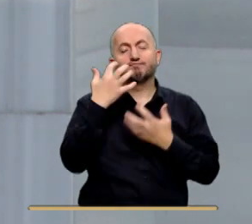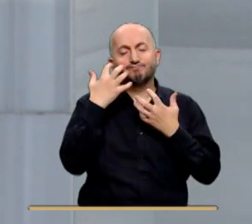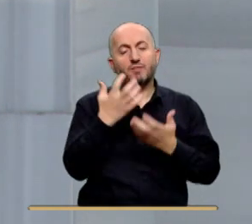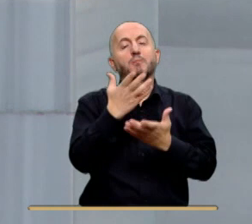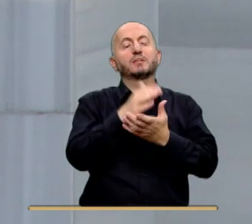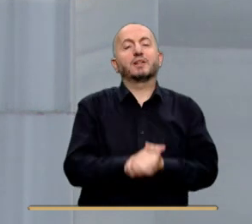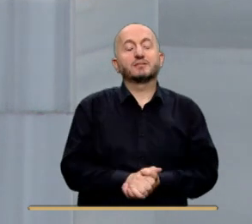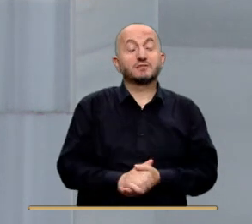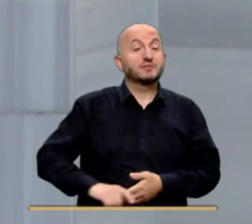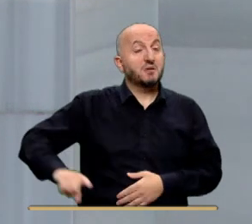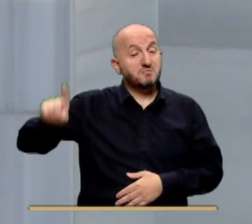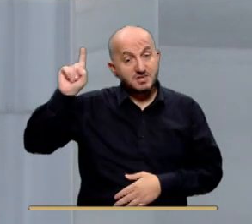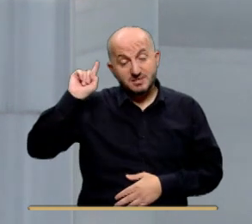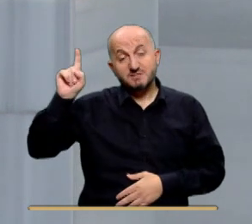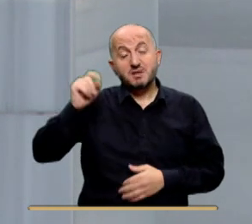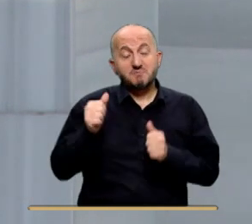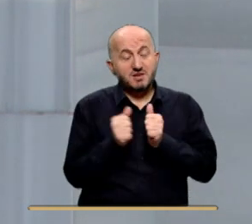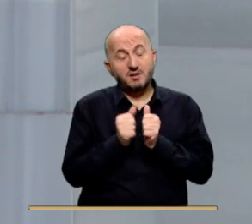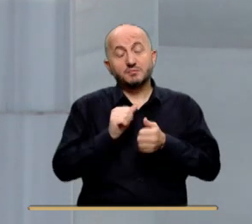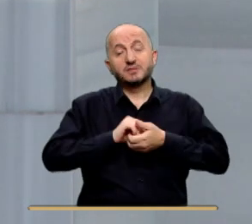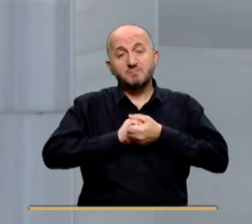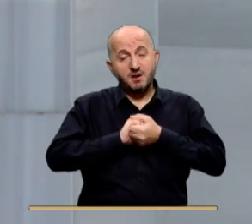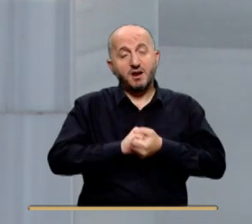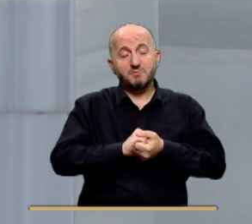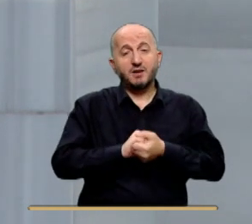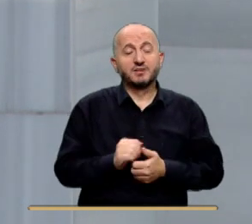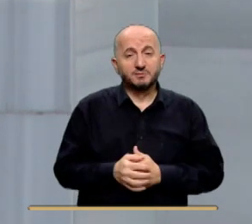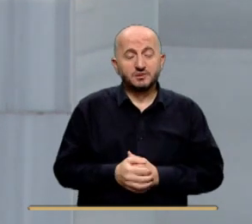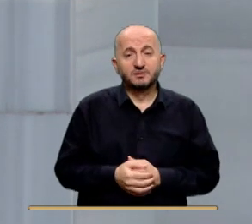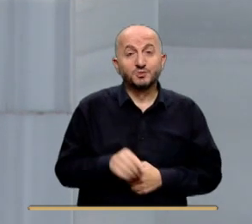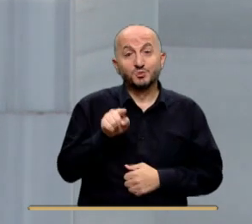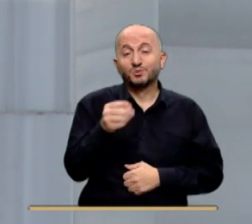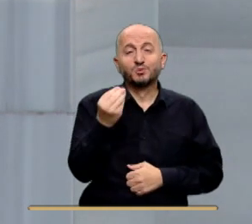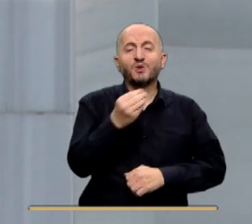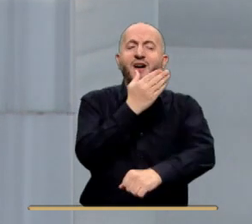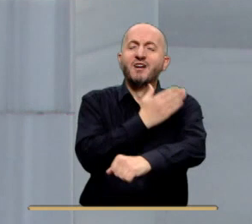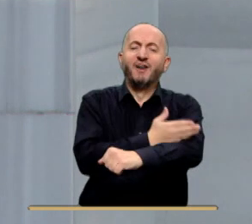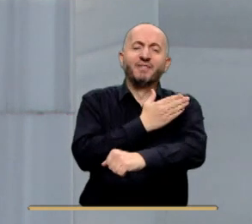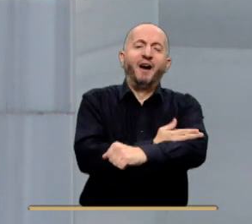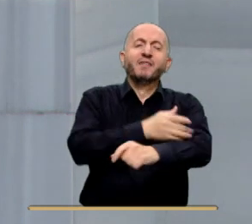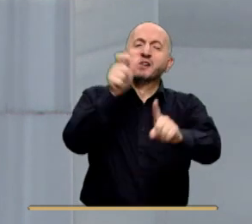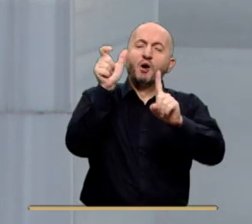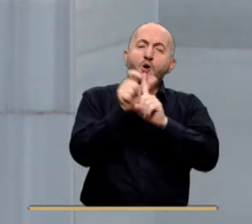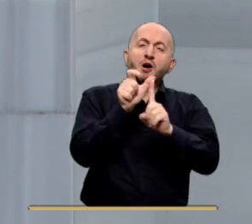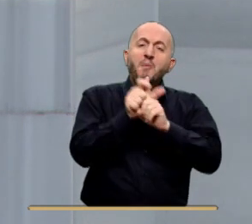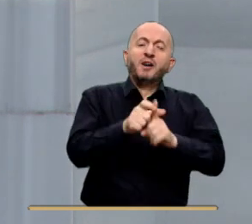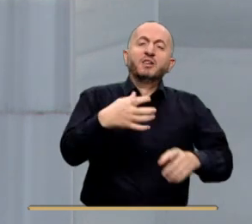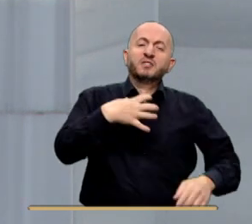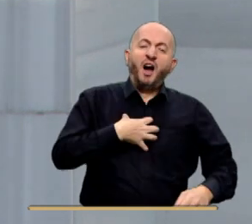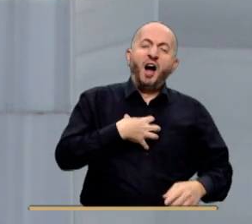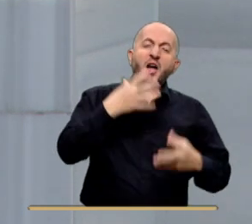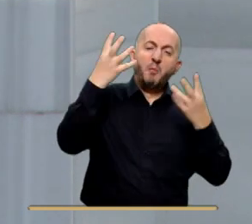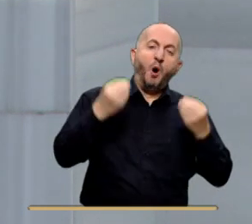eylesin. Rabbim birliğimizi, beraberliğimizi, şu güzel vatanı korumayı, sahip